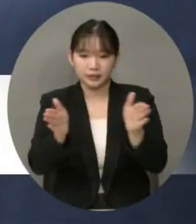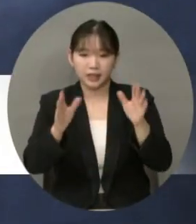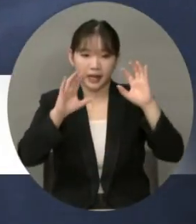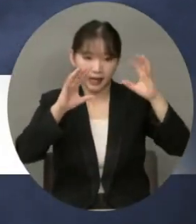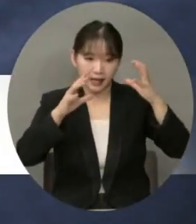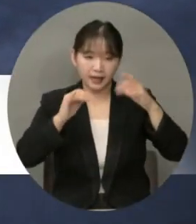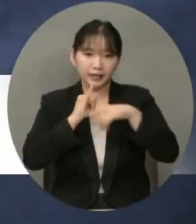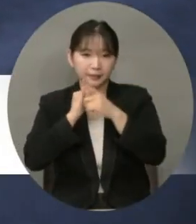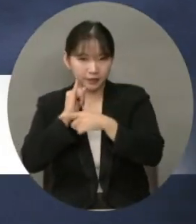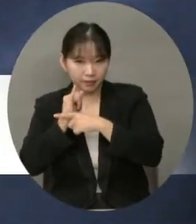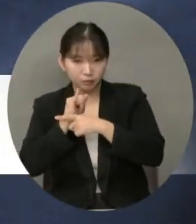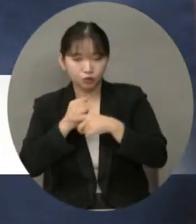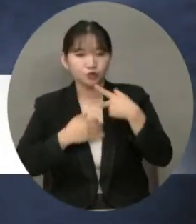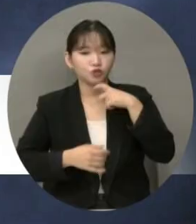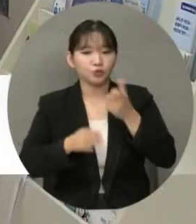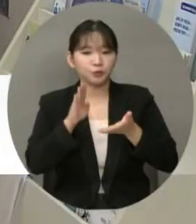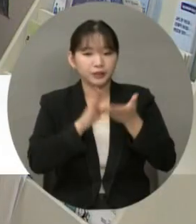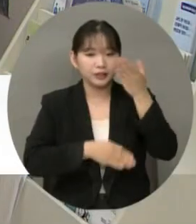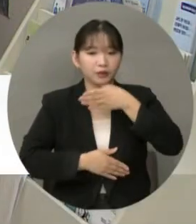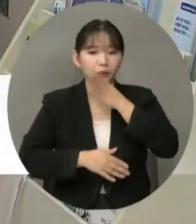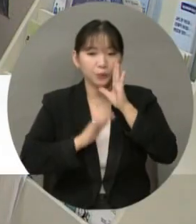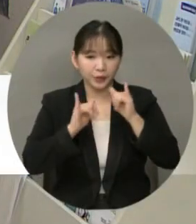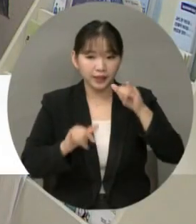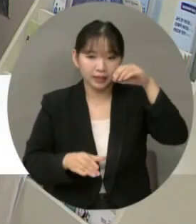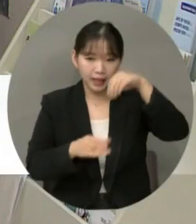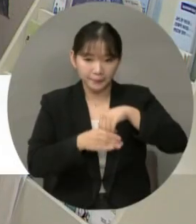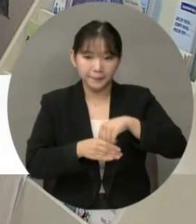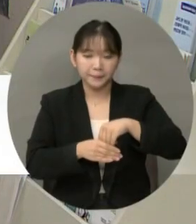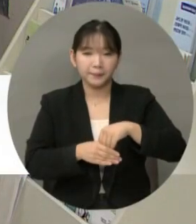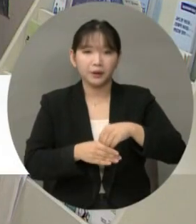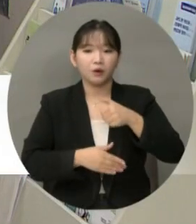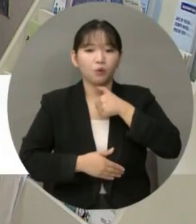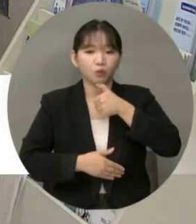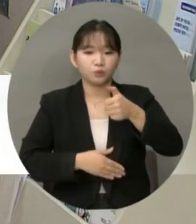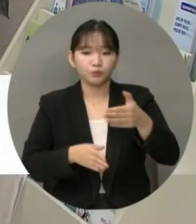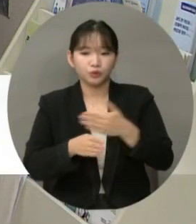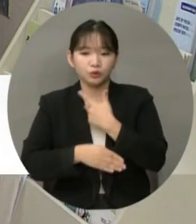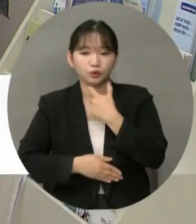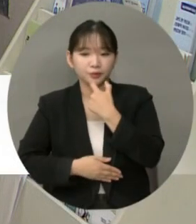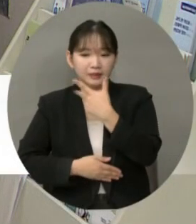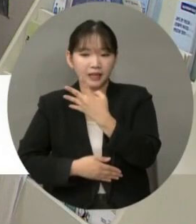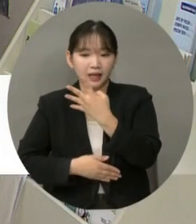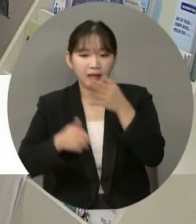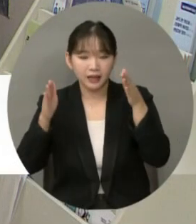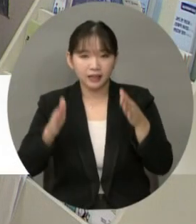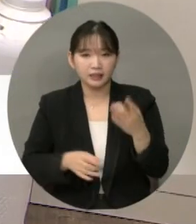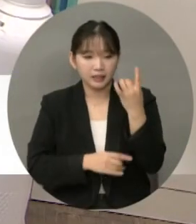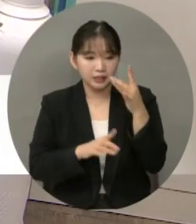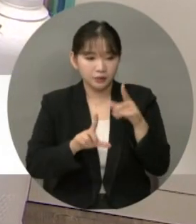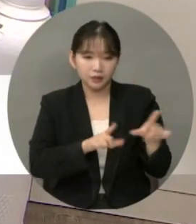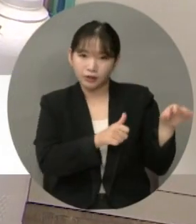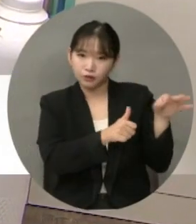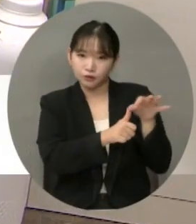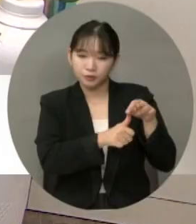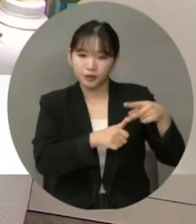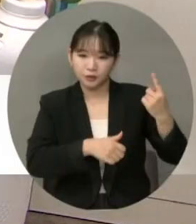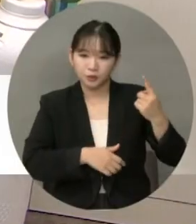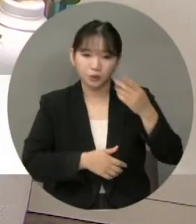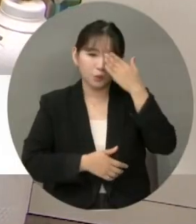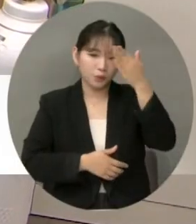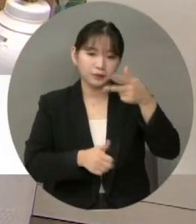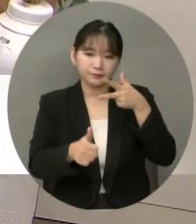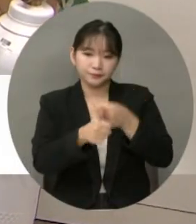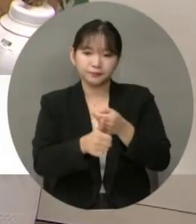어린이와 임신부 65세 이상 어르신을 포함해서 50세부터 64세까지 기초생활 수급자에게 무료